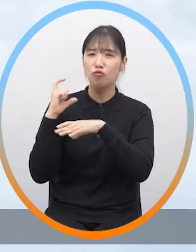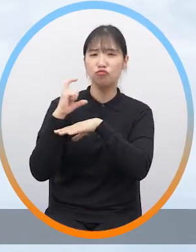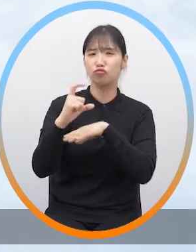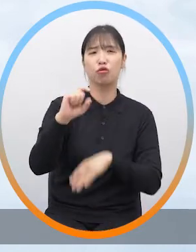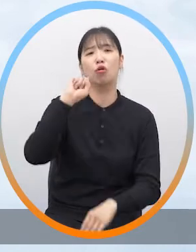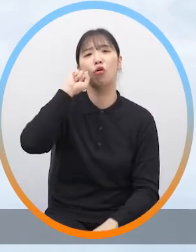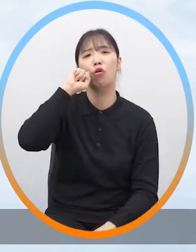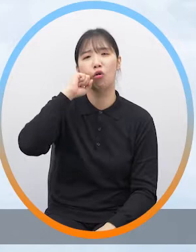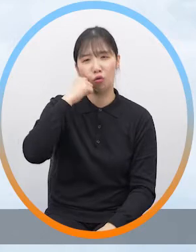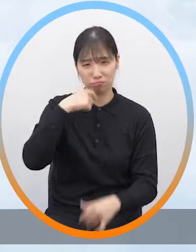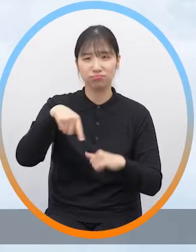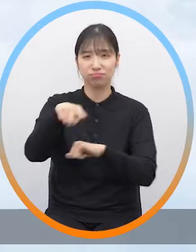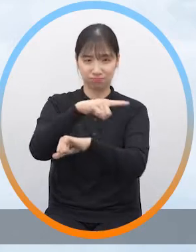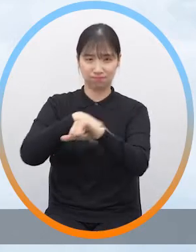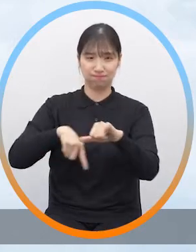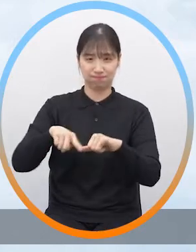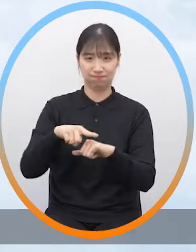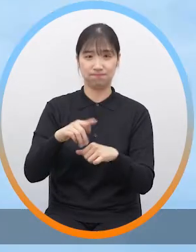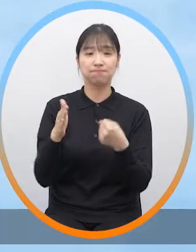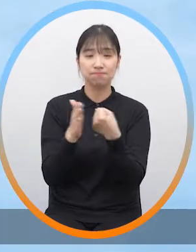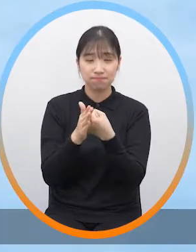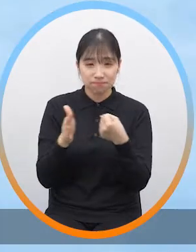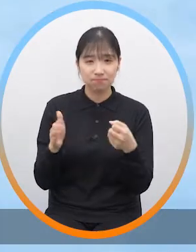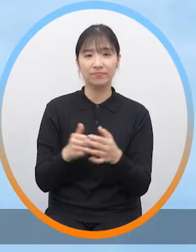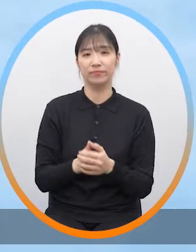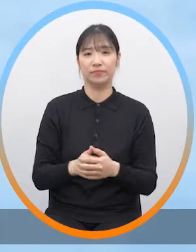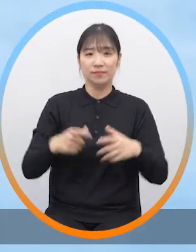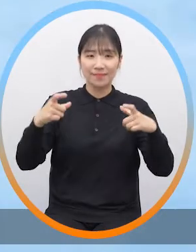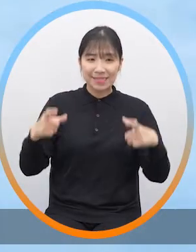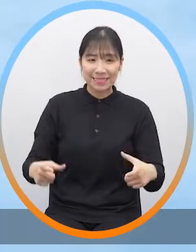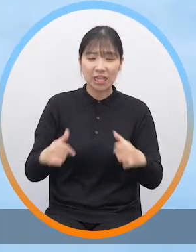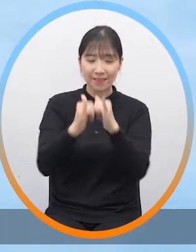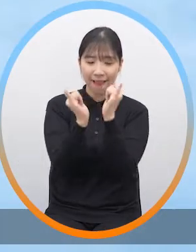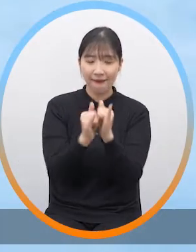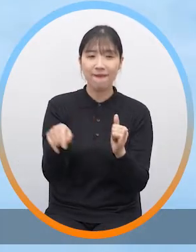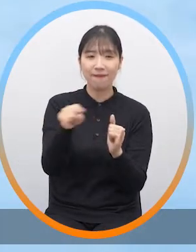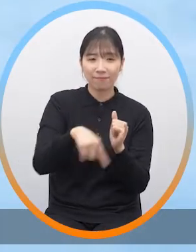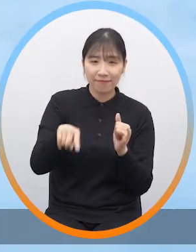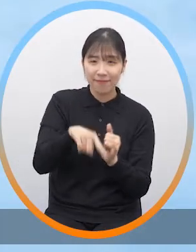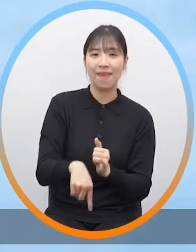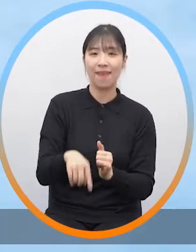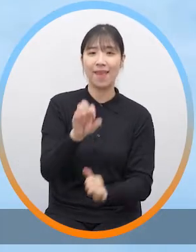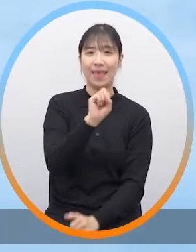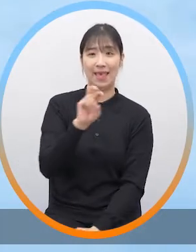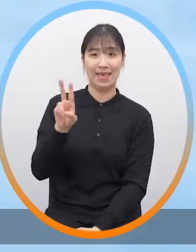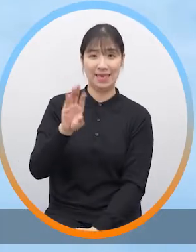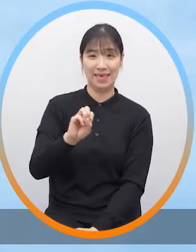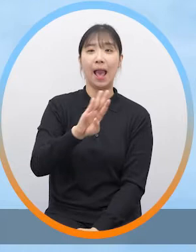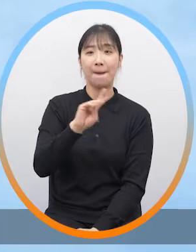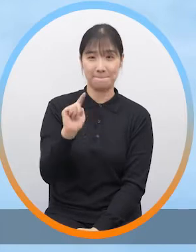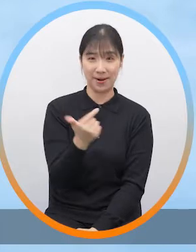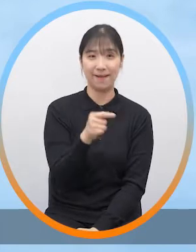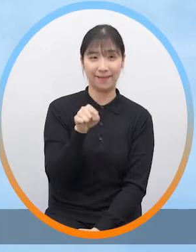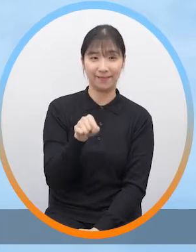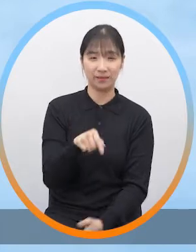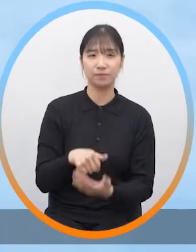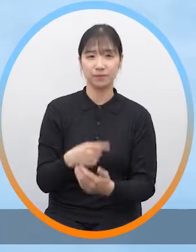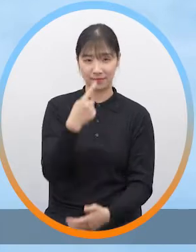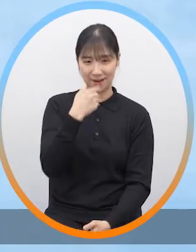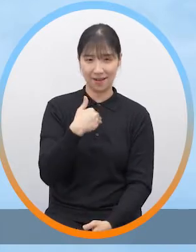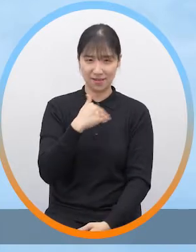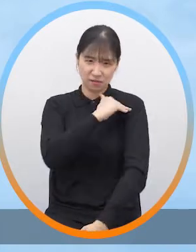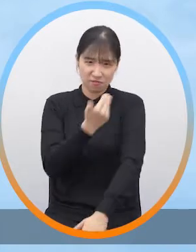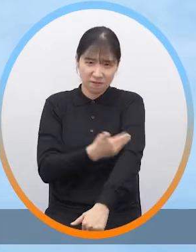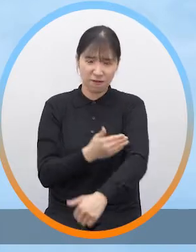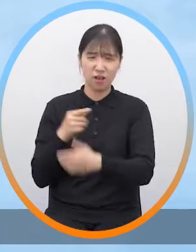어려운 그런 상황이 만들어집니다. 그러다 보니까 지역사회에 사는 이른바 양반 사족들이